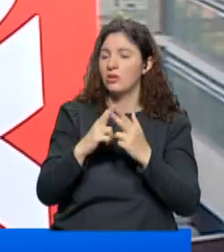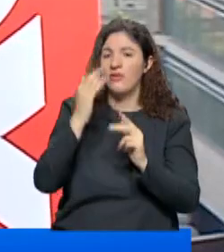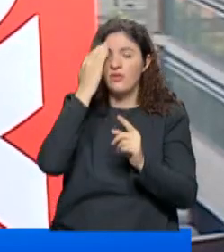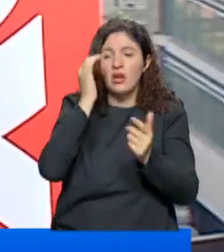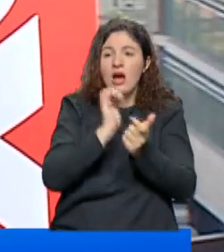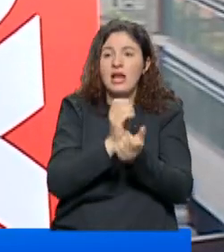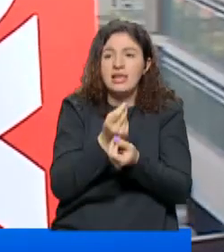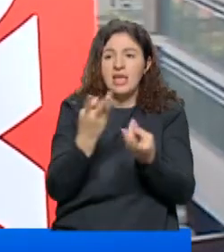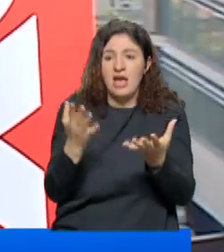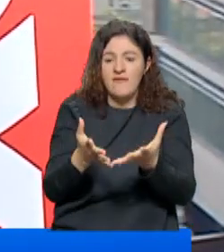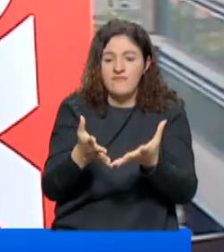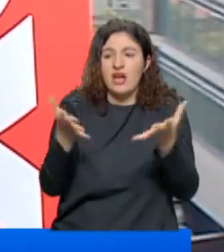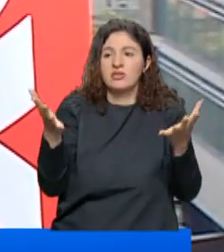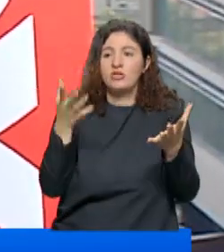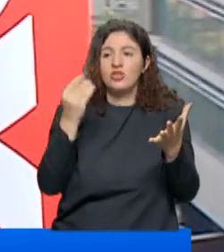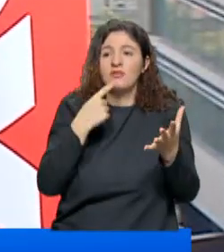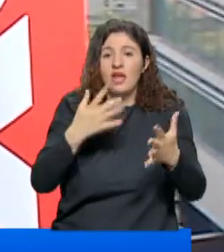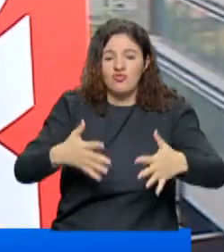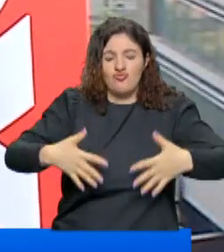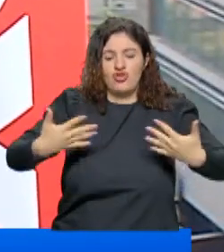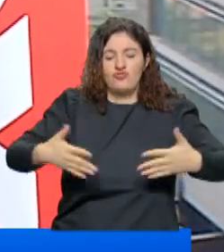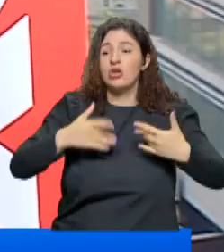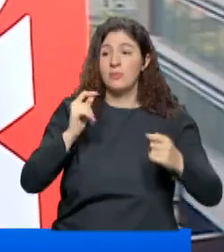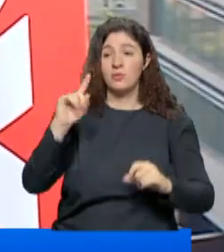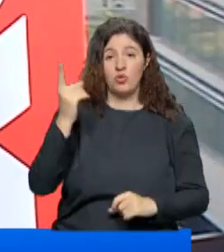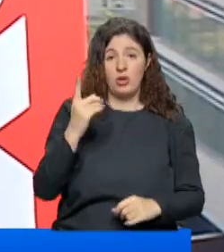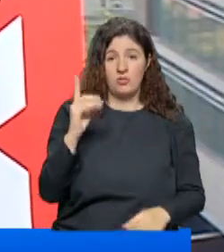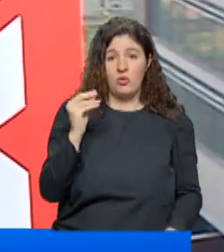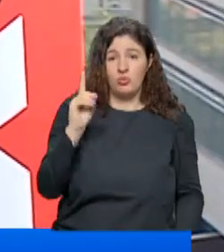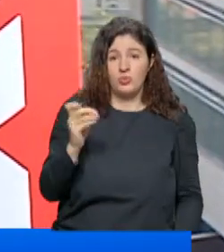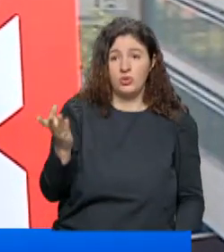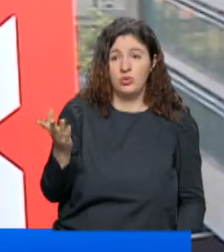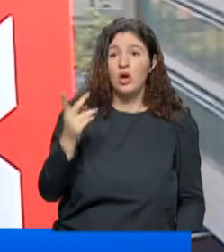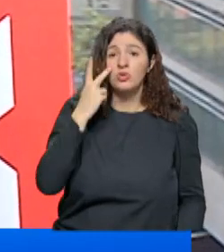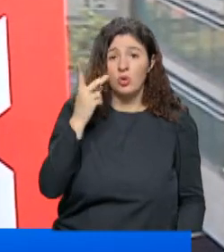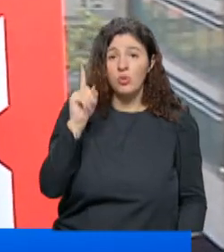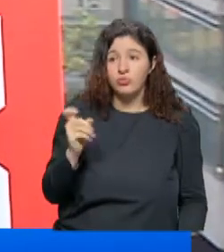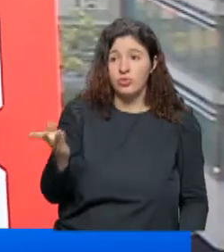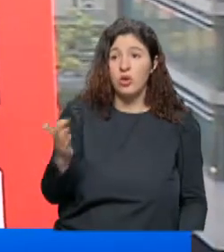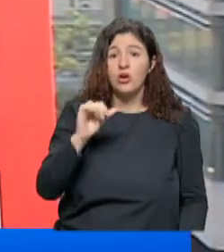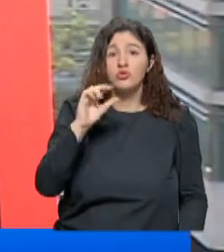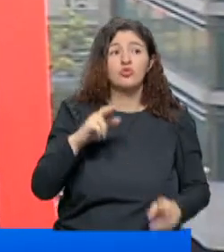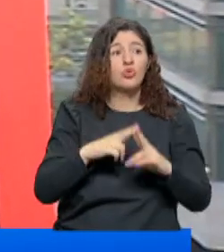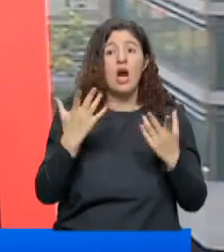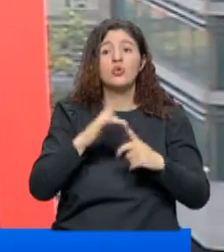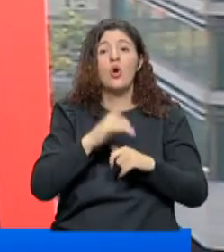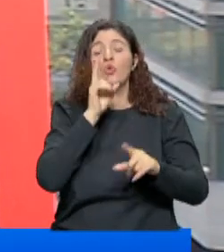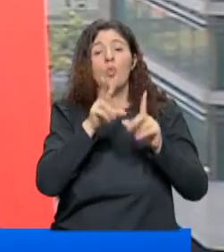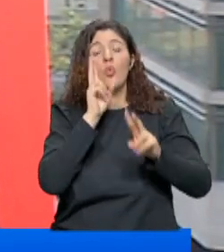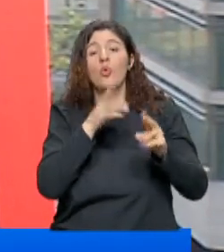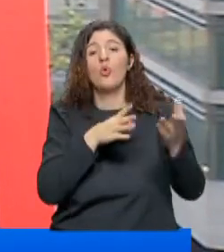yoksul aile sayısı arttı diye övünen bir yönetim olabilir mi? Görülebilir mi? Dünyanın hangi ülkesinde bu